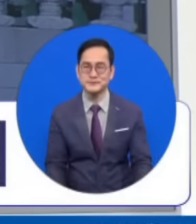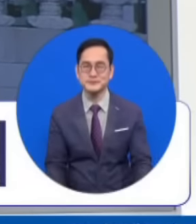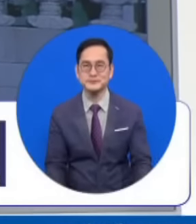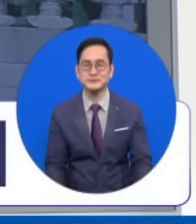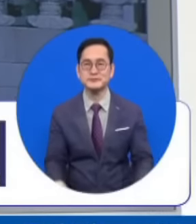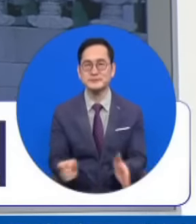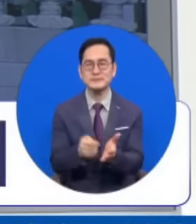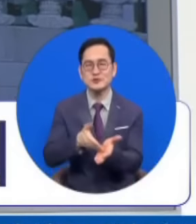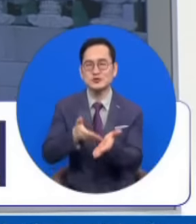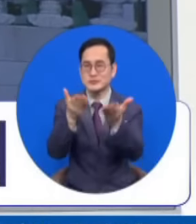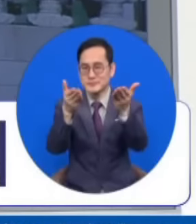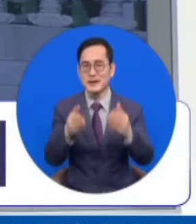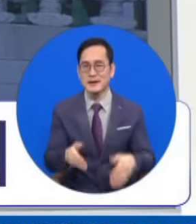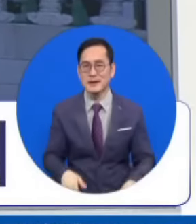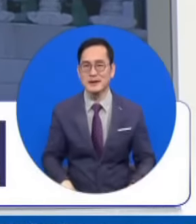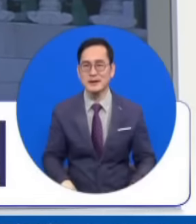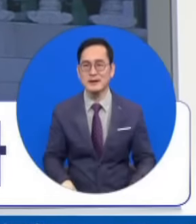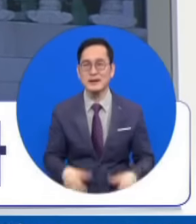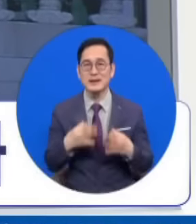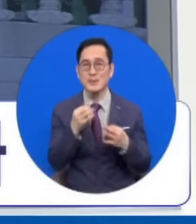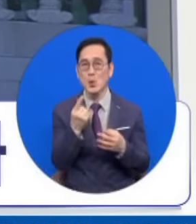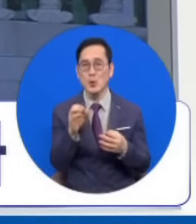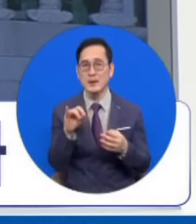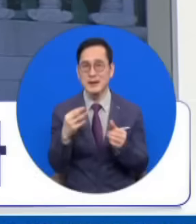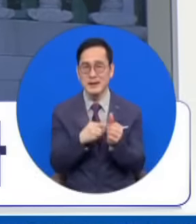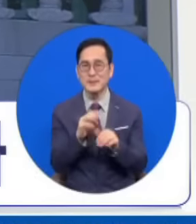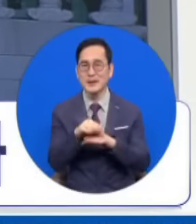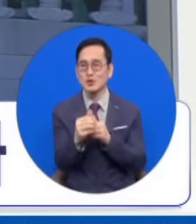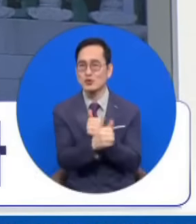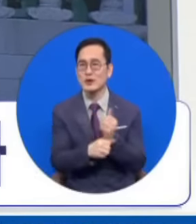했고요. 윤 대통령은 이 사퇴를 제거했다라는